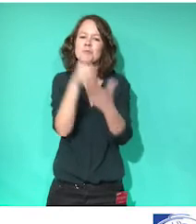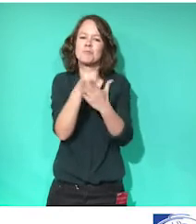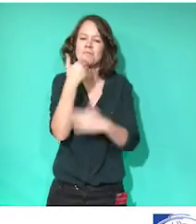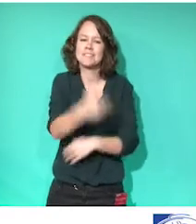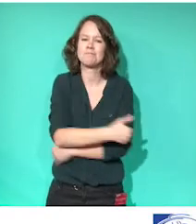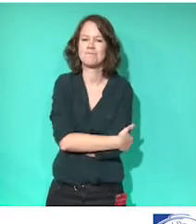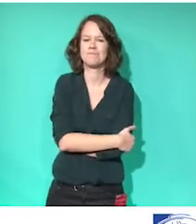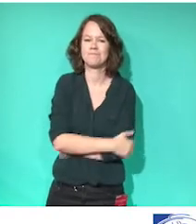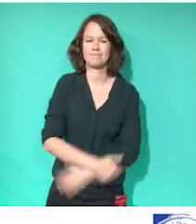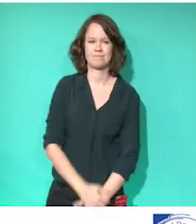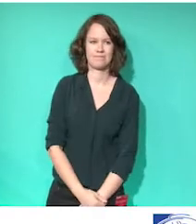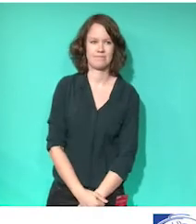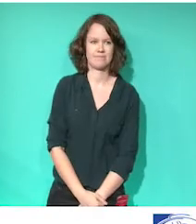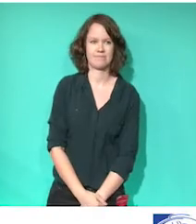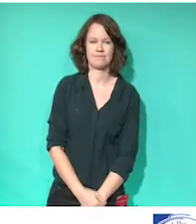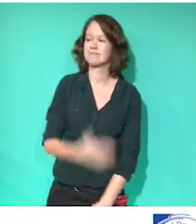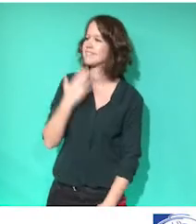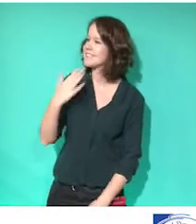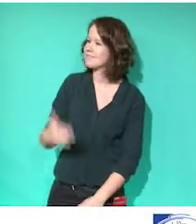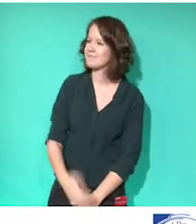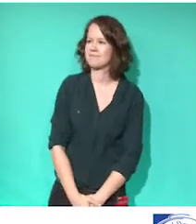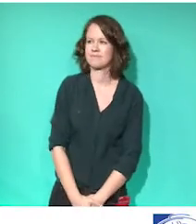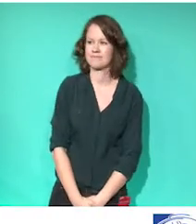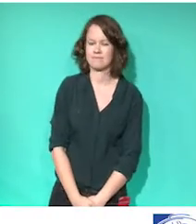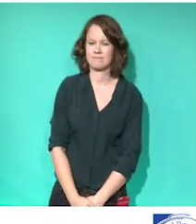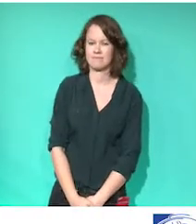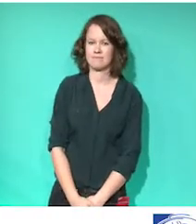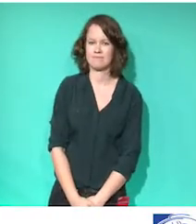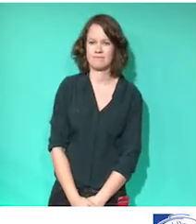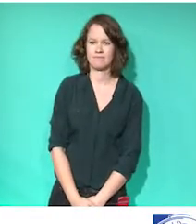Merci. Merci beaucoup.